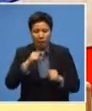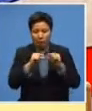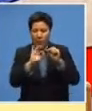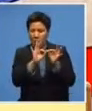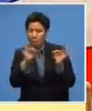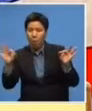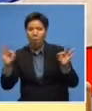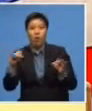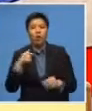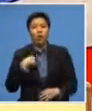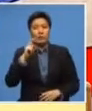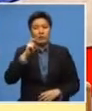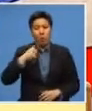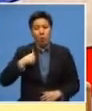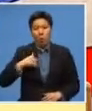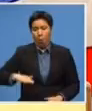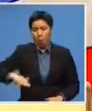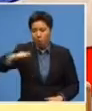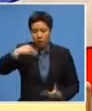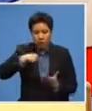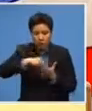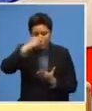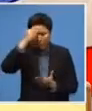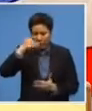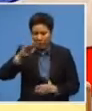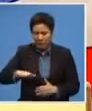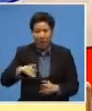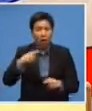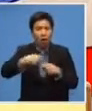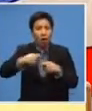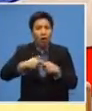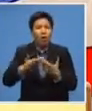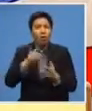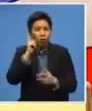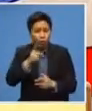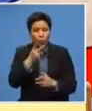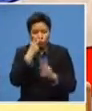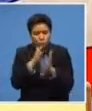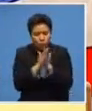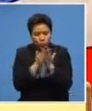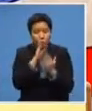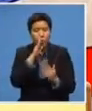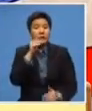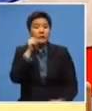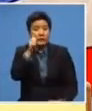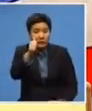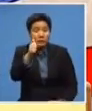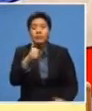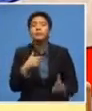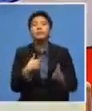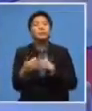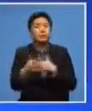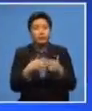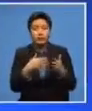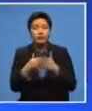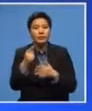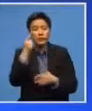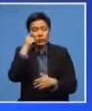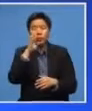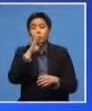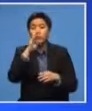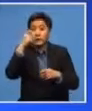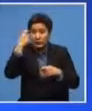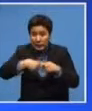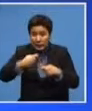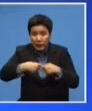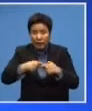ได้เด็กๆในกว่าจะเรียนเรื่องพวกนี้ผมก็โตแล้วนะก็ยังพอจำได้อยู่บ้างนะลองไปทบทวนดูแล้วกันแต่ถ้าว่าทันดีแล้วผมก็จะว่าไงนะมันทำให้ถ้ามันย